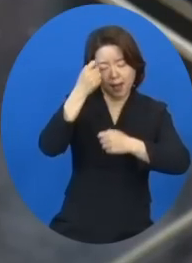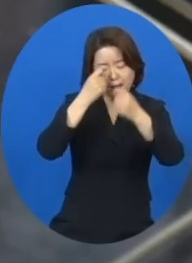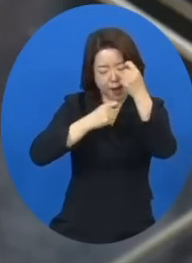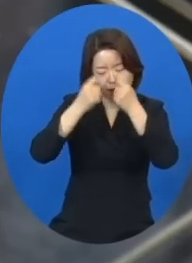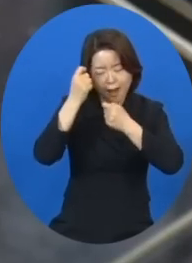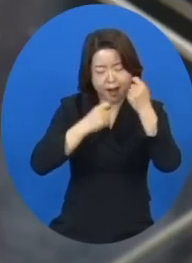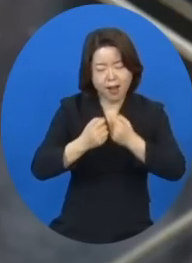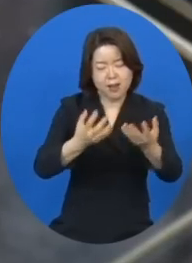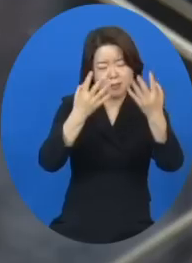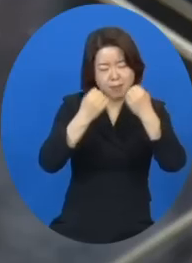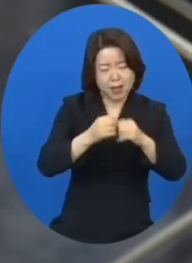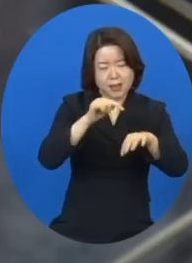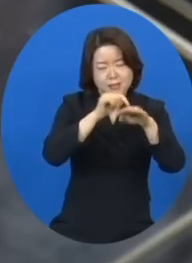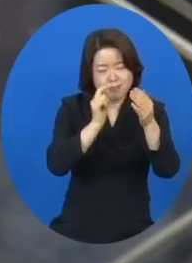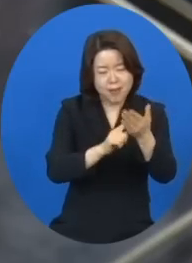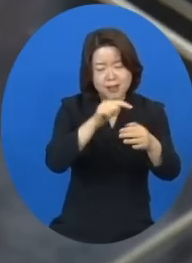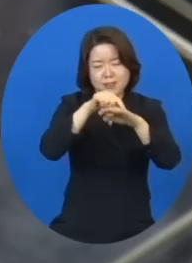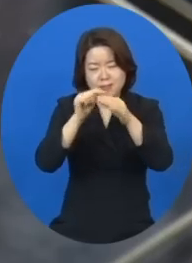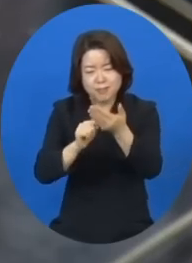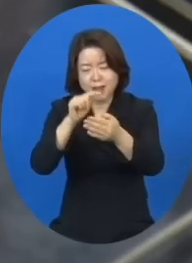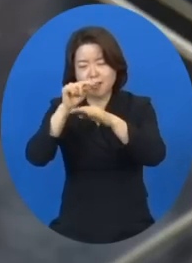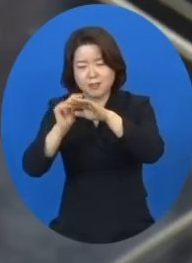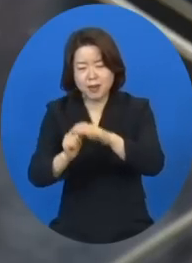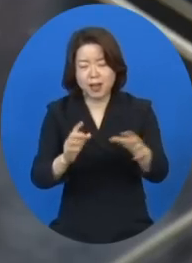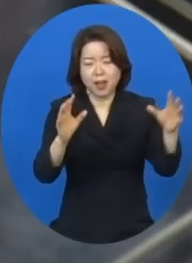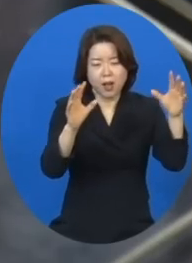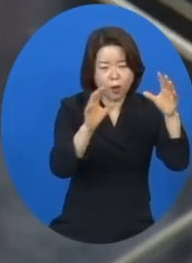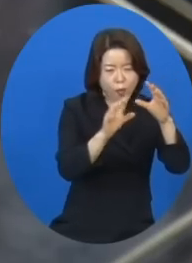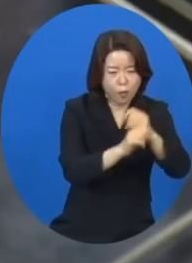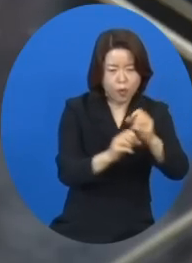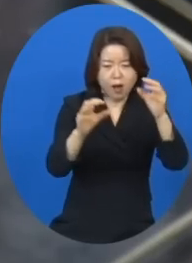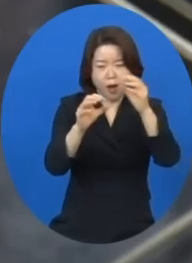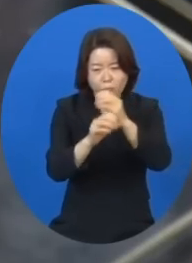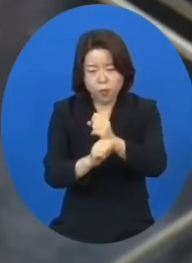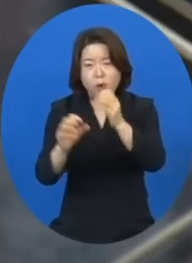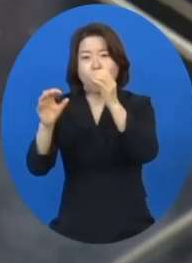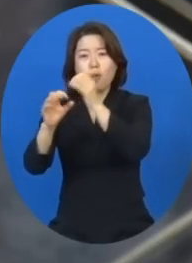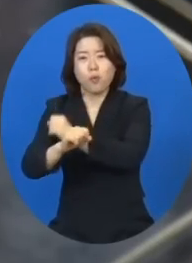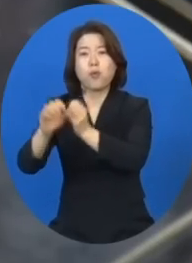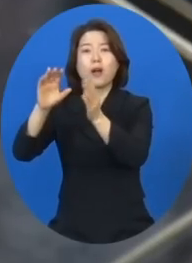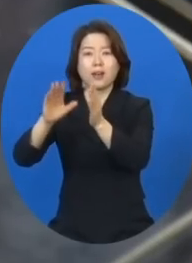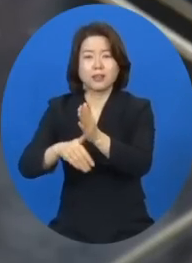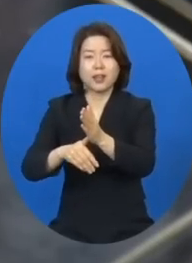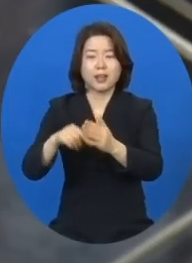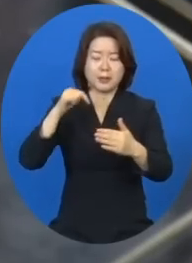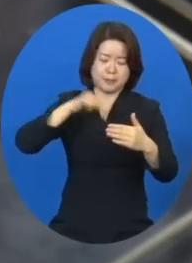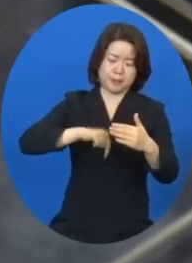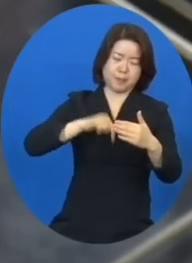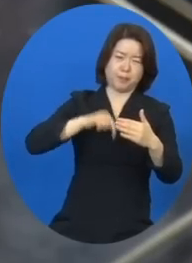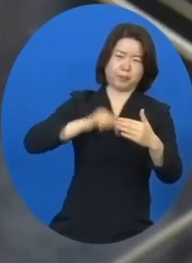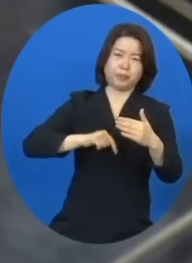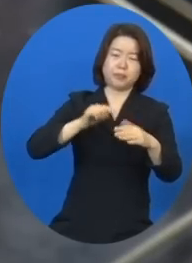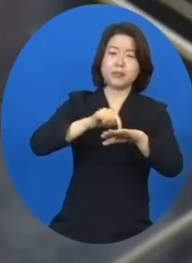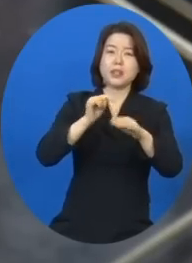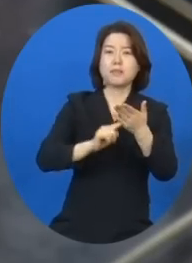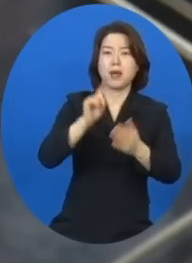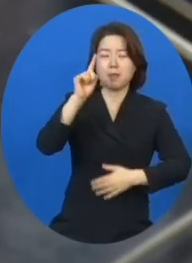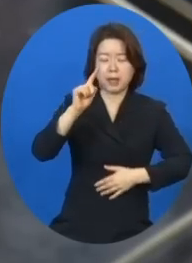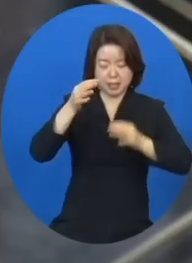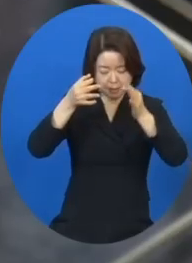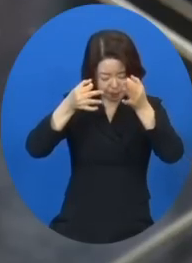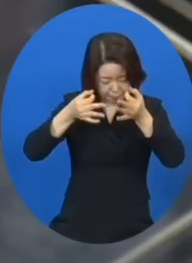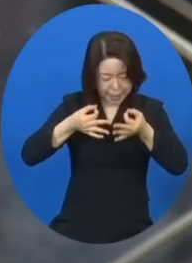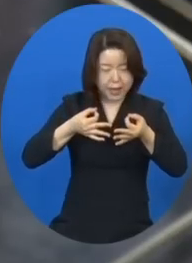마음들이 제 마음에서 사그라질 즈음 제 마음에 남아있는 한 가지 마음을 보게